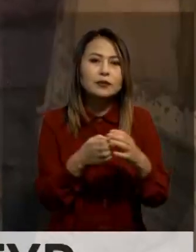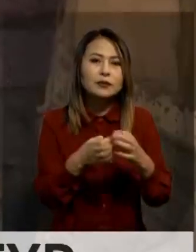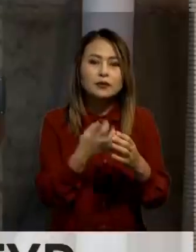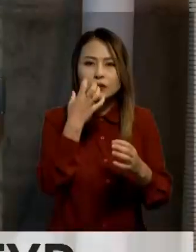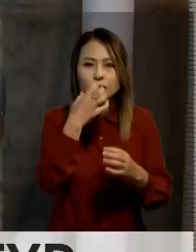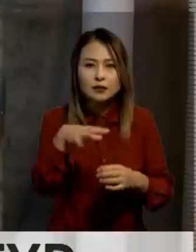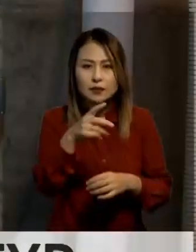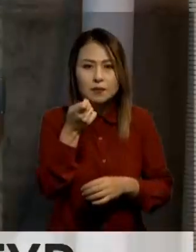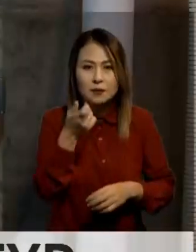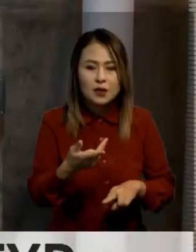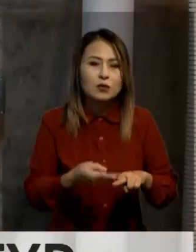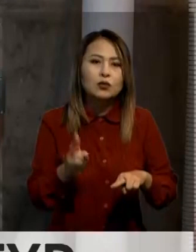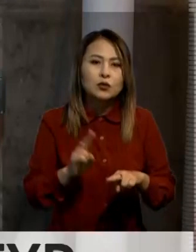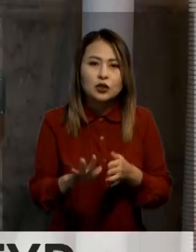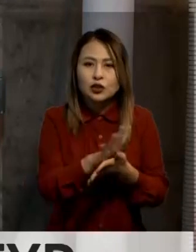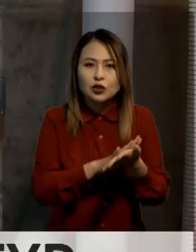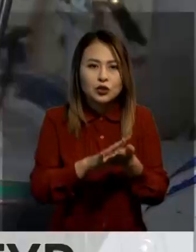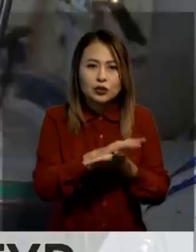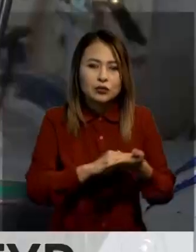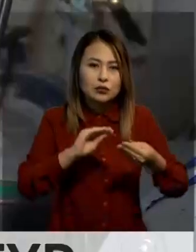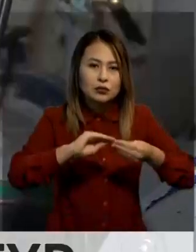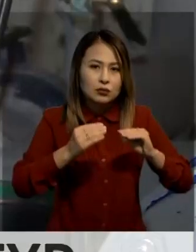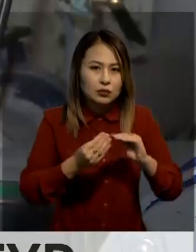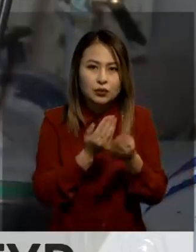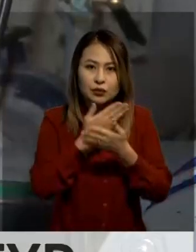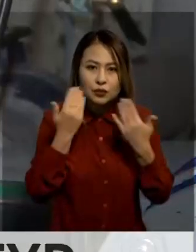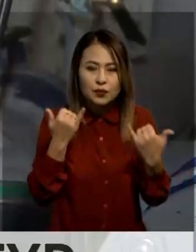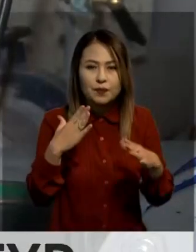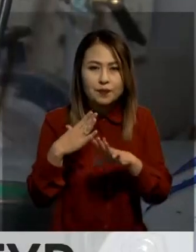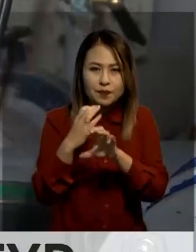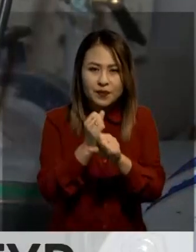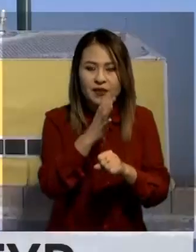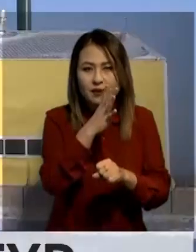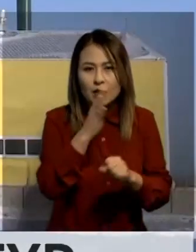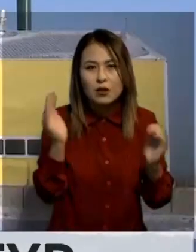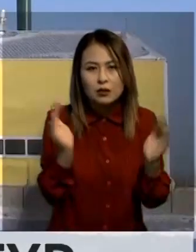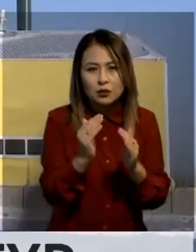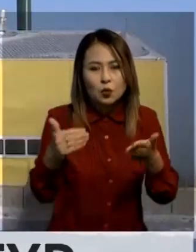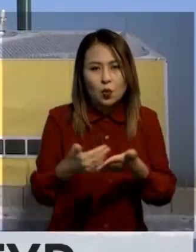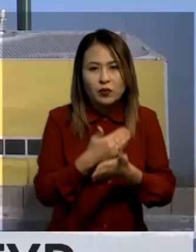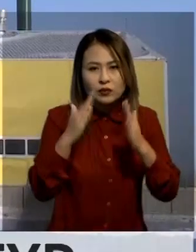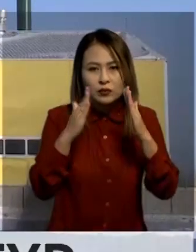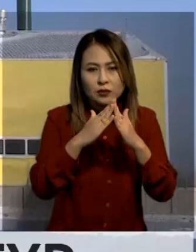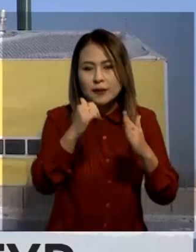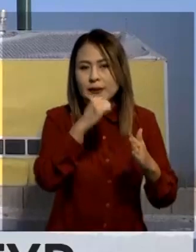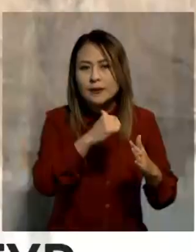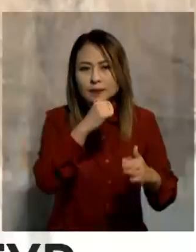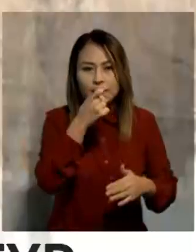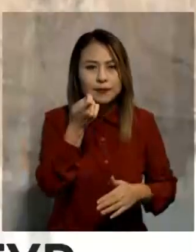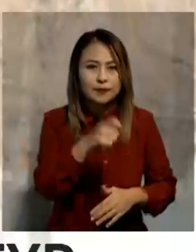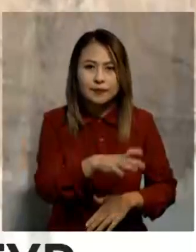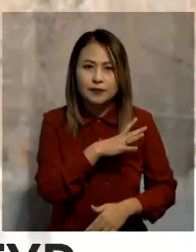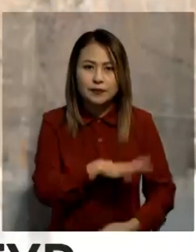жылудың мардымсыздығын мойындайды. Ешқандай құбыр ашық-шашық жатқан жоқ. Қысқасы, жаңа үйдің жылыту жүйесі бастапқыда сынақтан өтпеген.